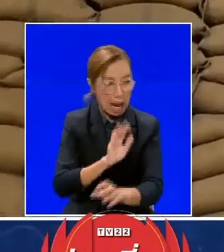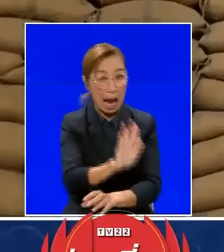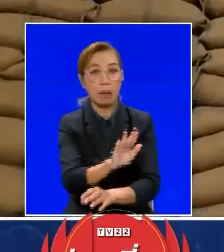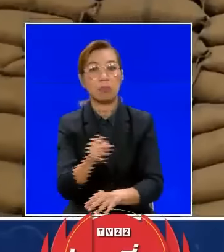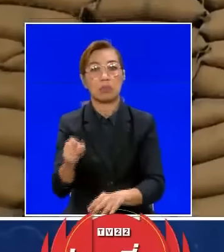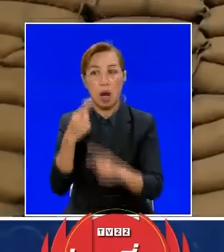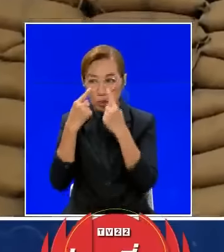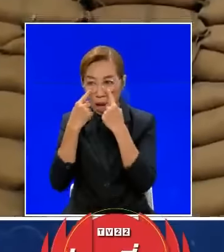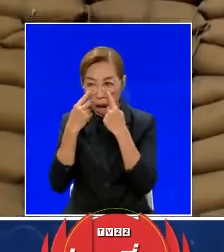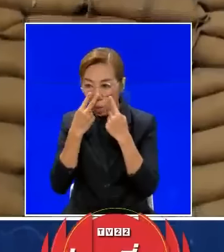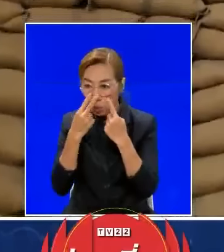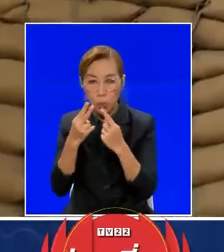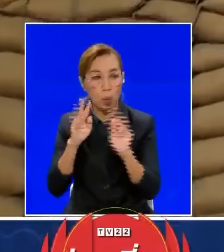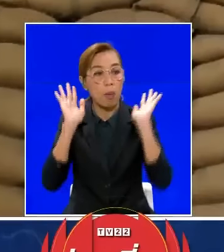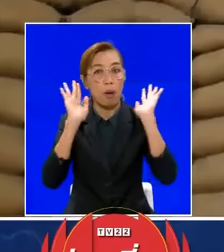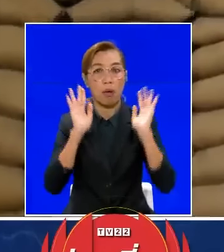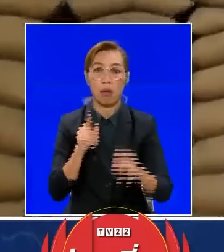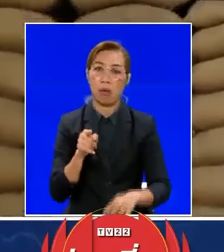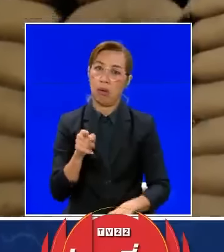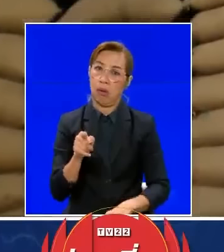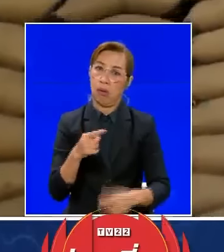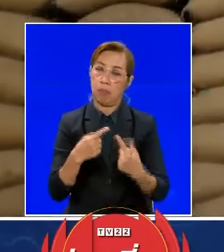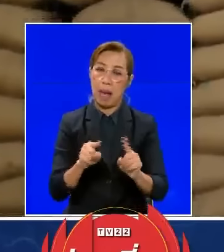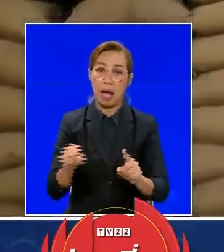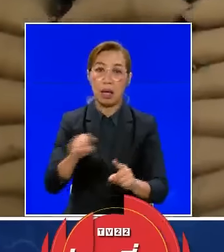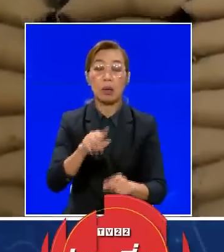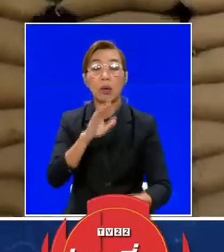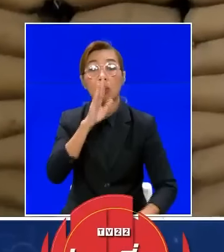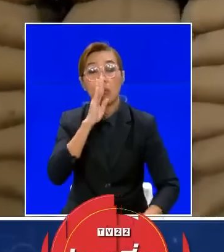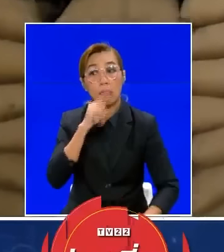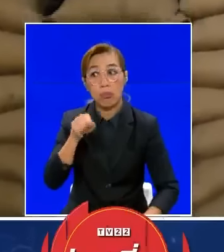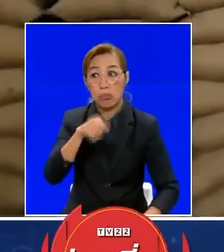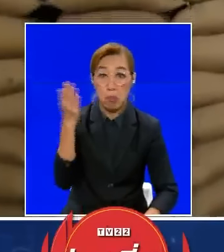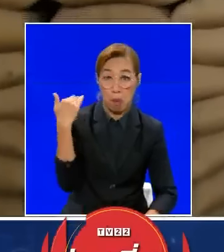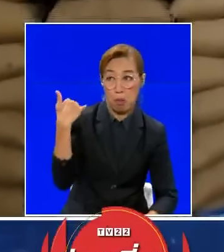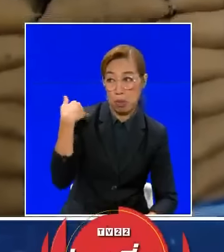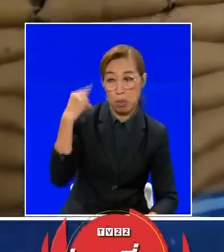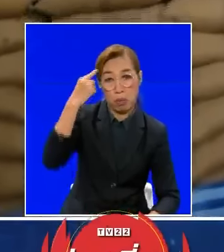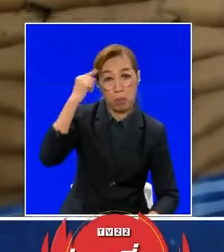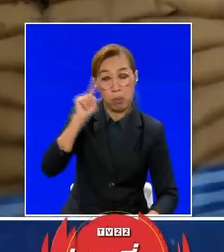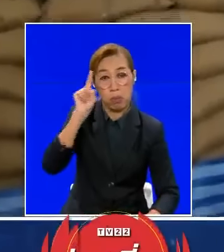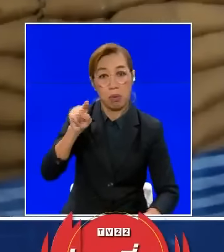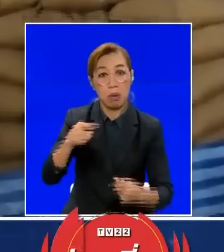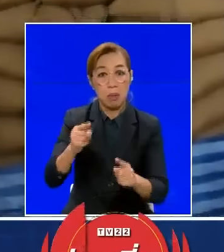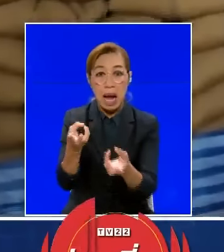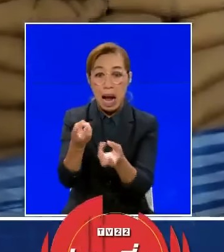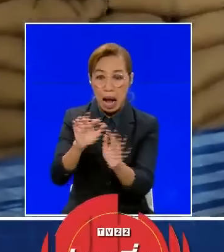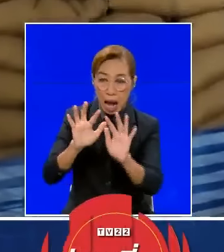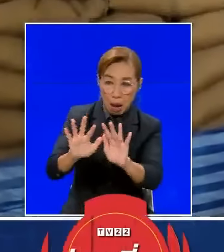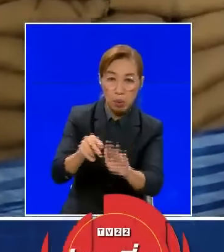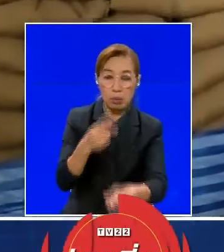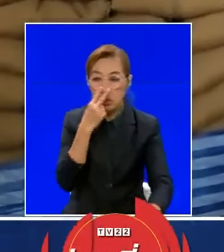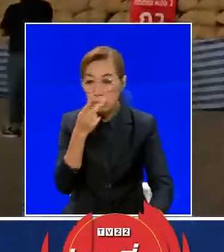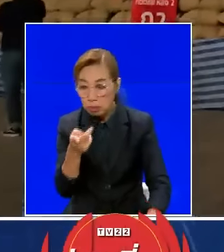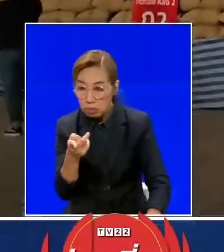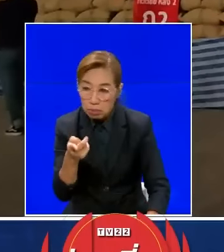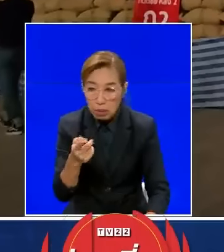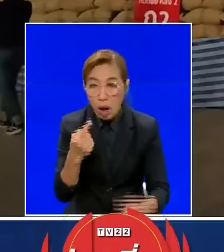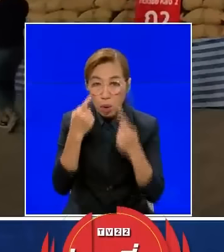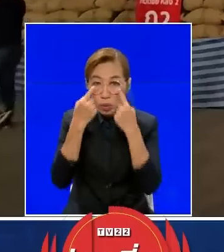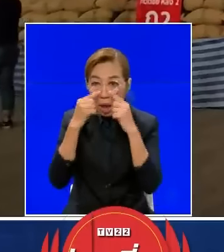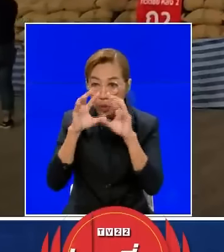ติหรือเปล่าคือถ้าทุกคนเขาต้องใช้ตามองอย่างเดียวมาทุกล็อตการประมูลจะมาจับปลาพิเศษที่ล็อตนี้ไม่ได ้ค่ะ แต่เขาก็